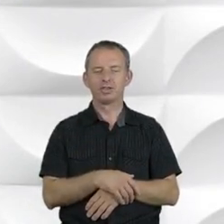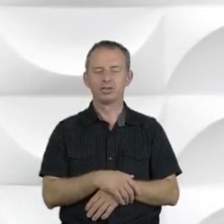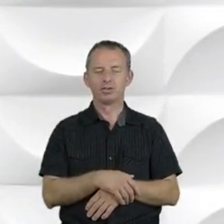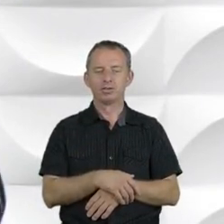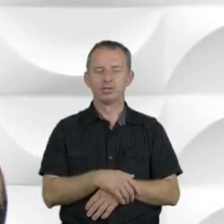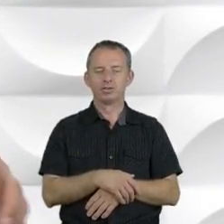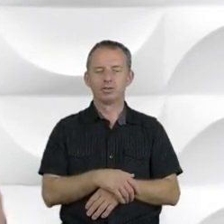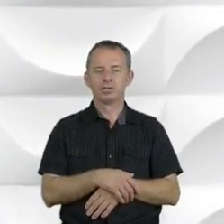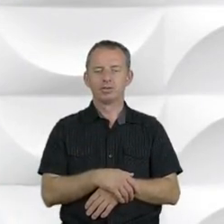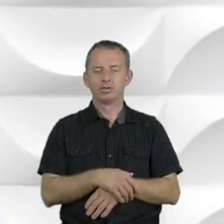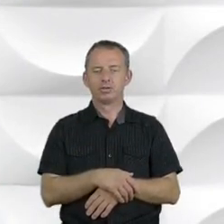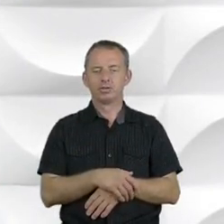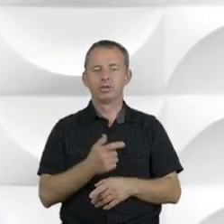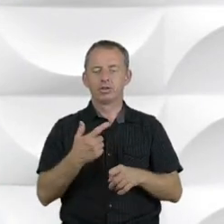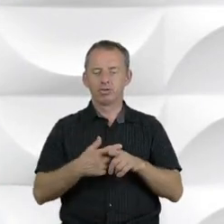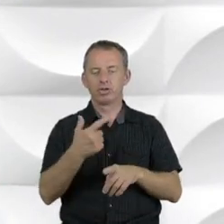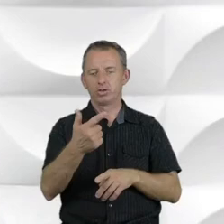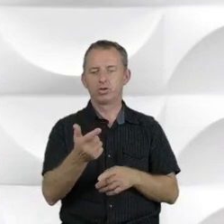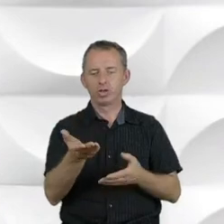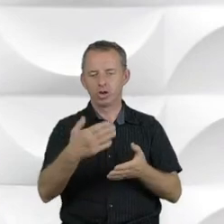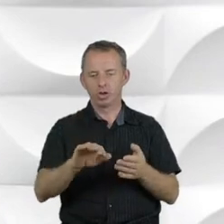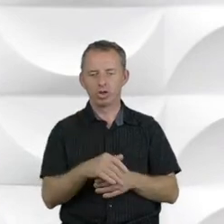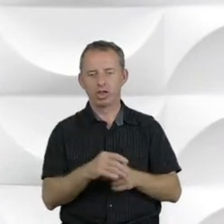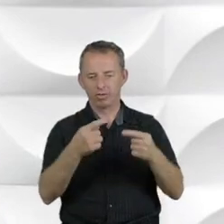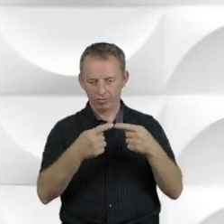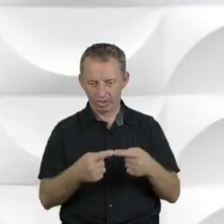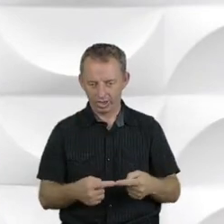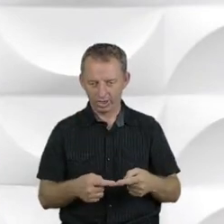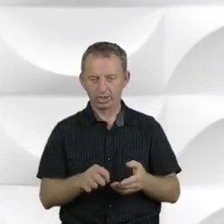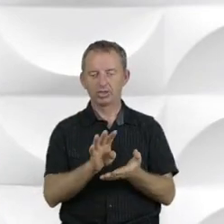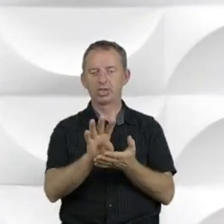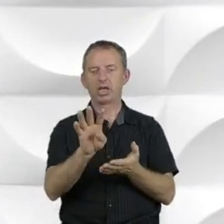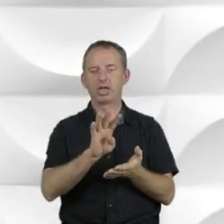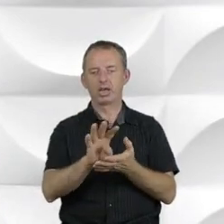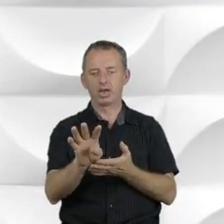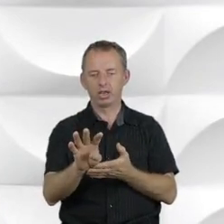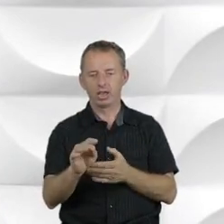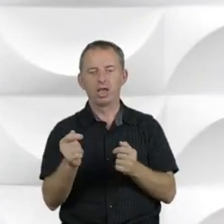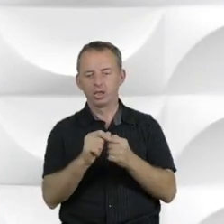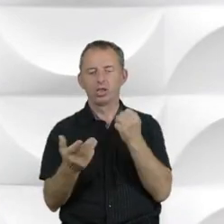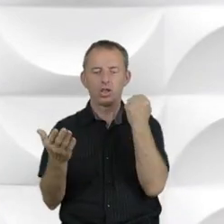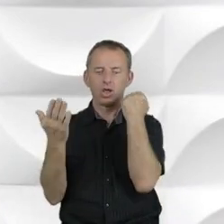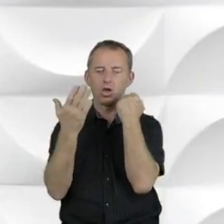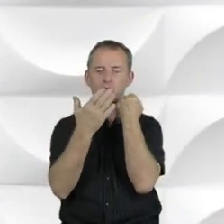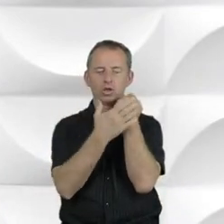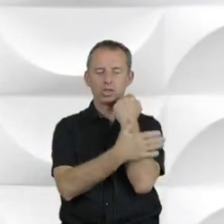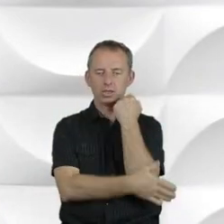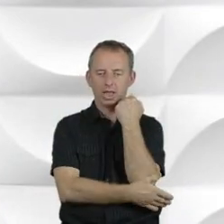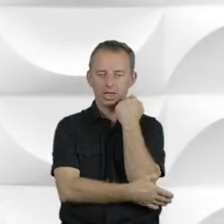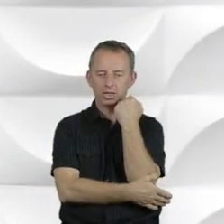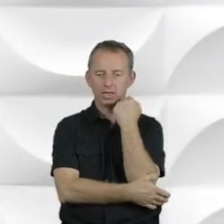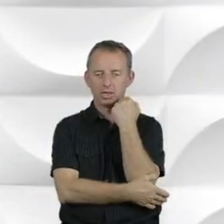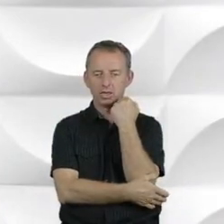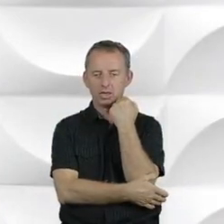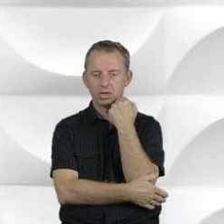I 22 rozdział, wiersz 14. To jest ostatni